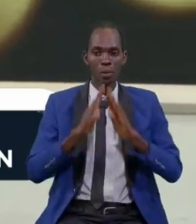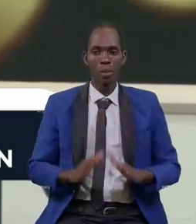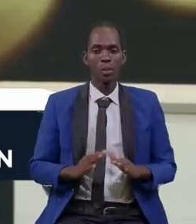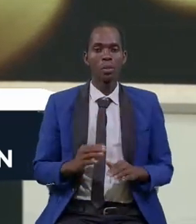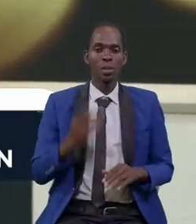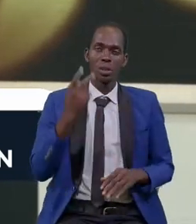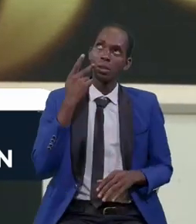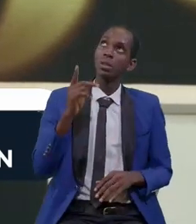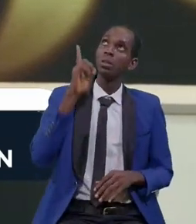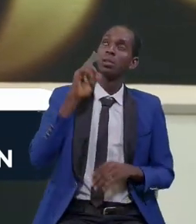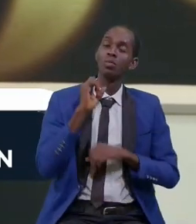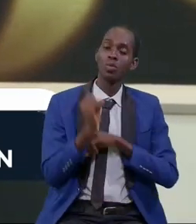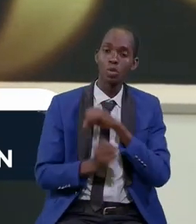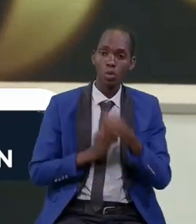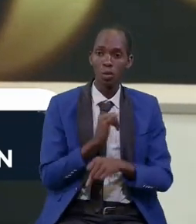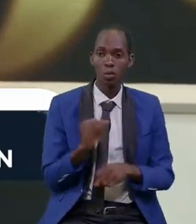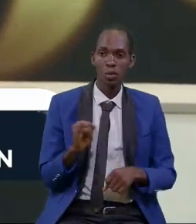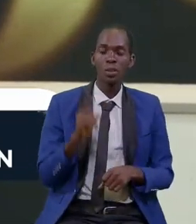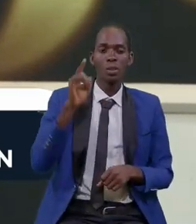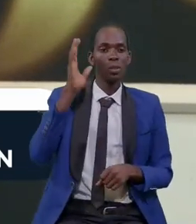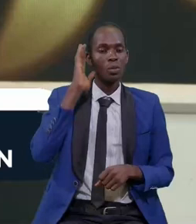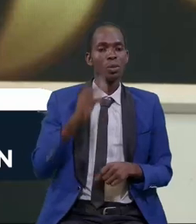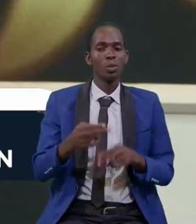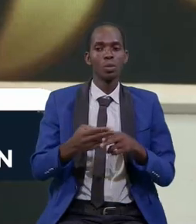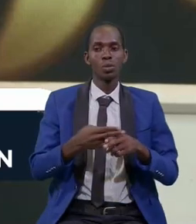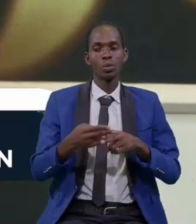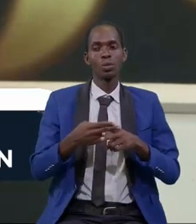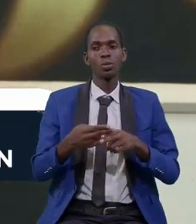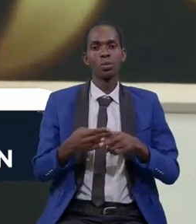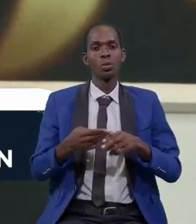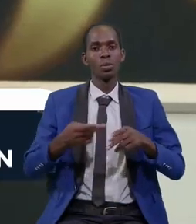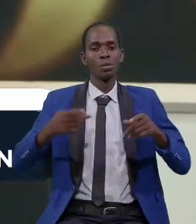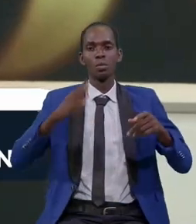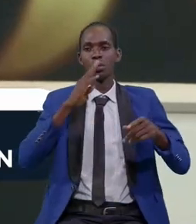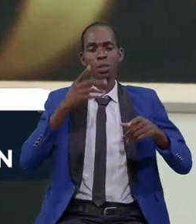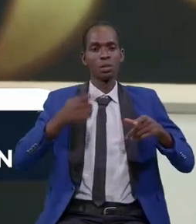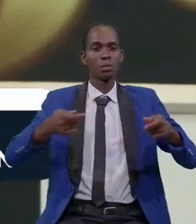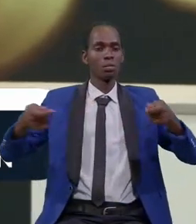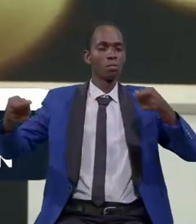vu souffrant, bientôt souverain.